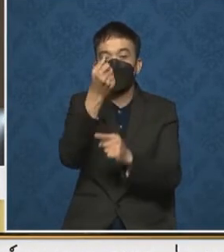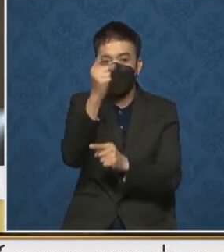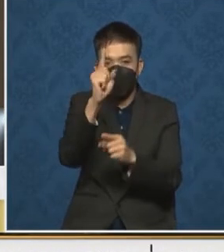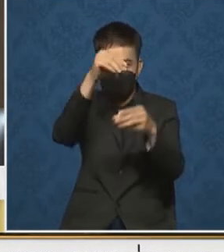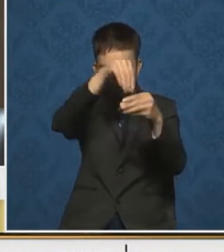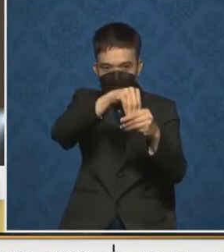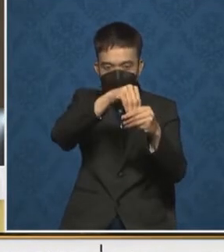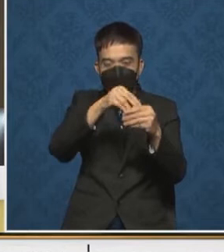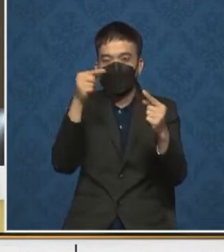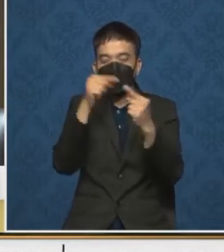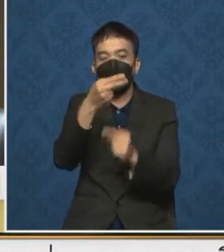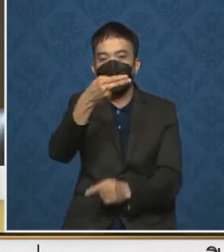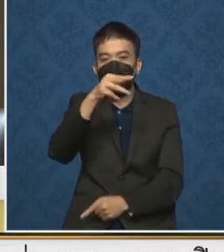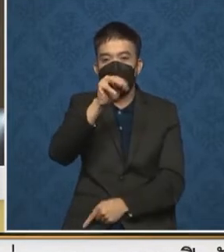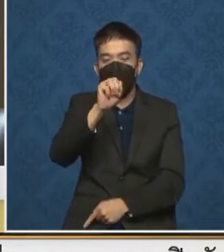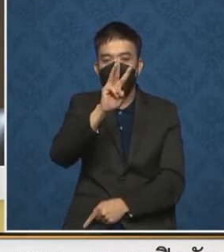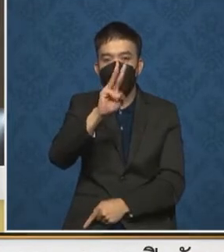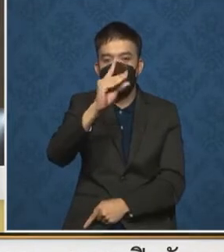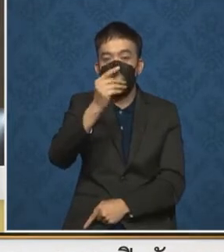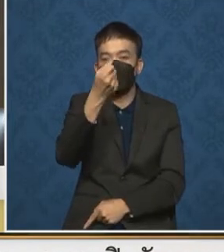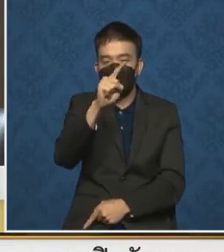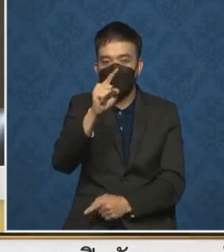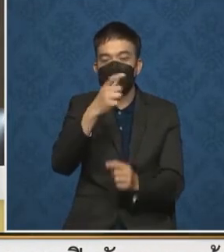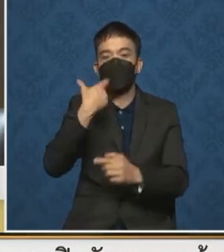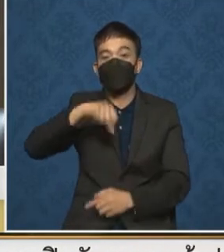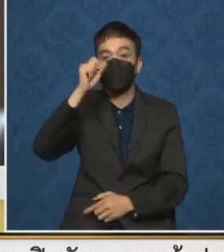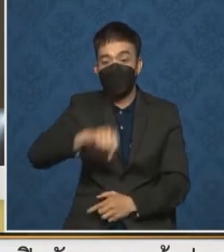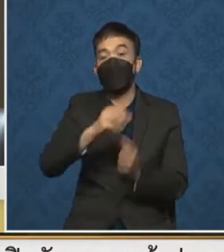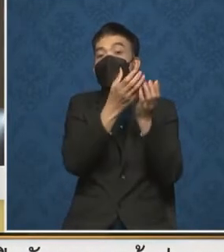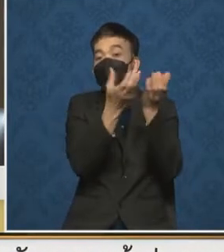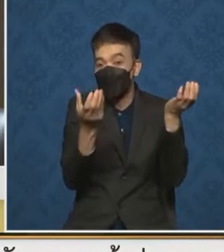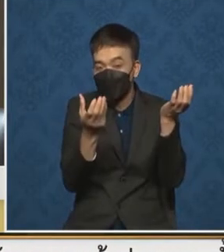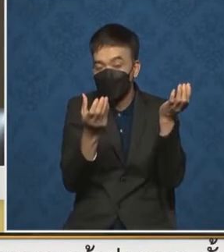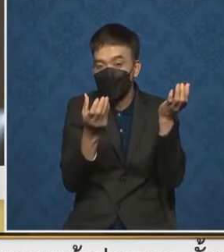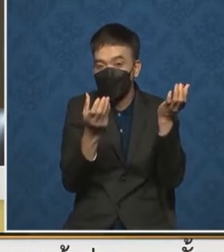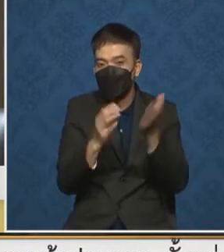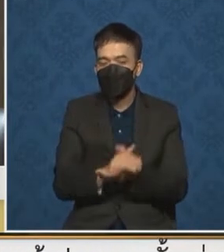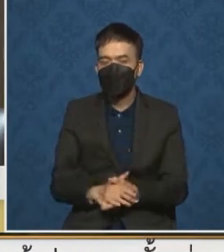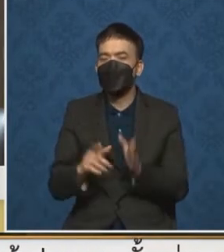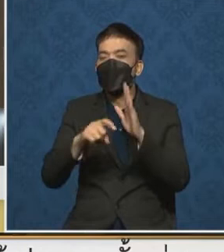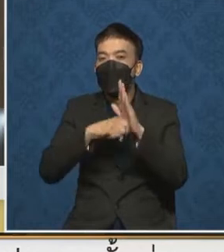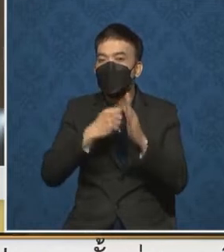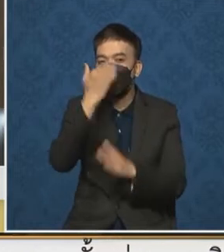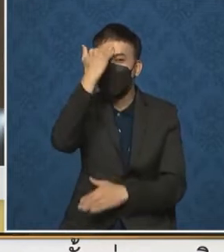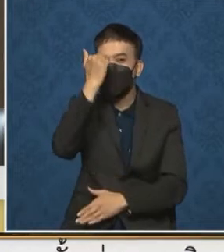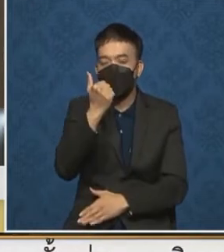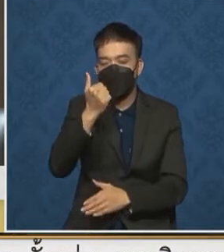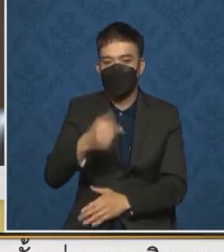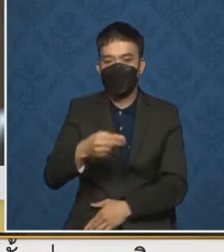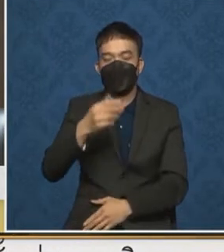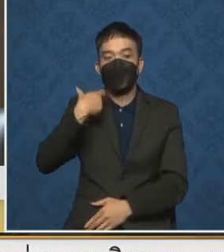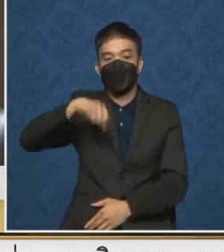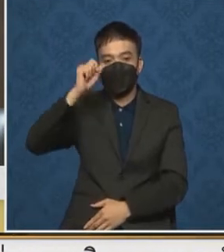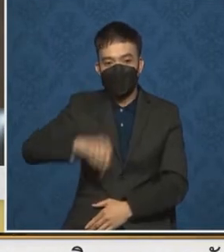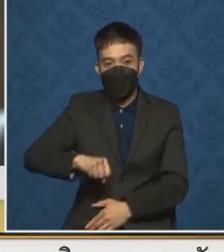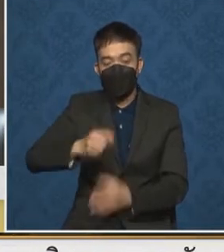เรื่องสารลัฐมนูลประเด็ก็มีอยู่ว่า ทำไมสารลัฐมนูลจึงแยกหมวด อันน